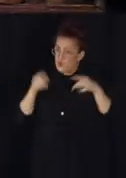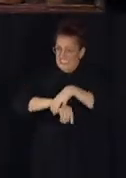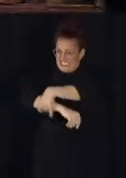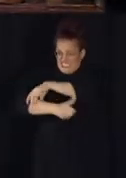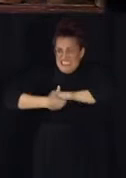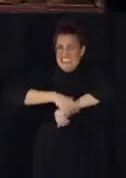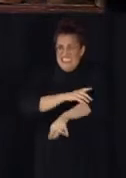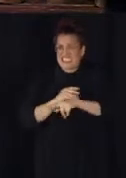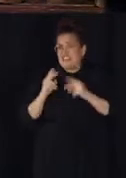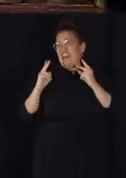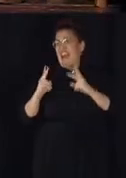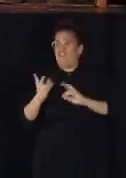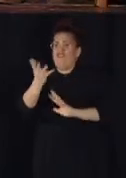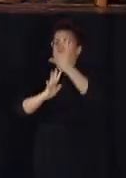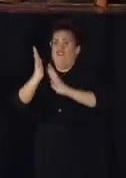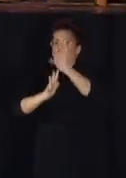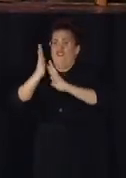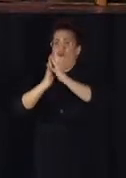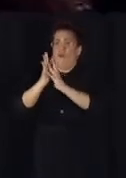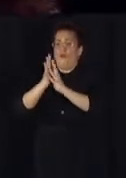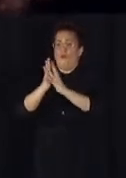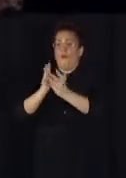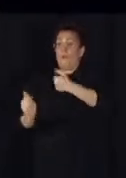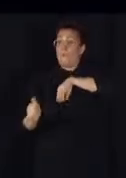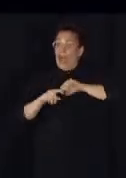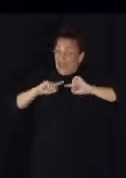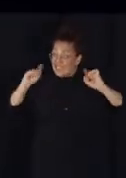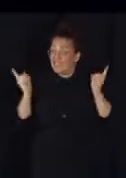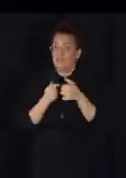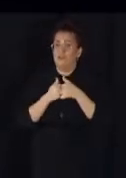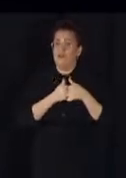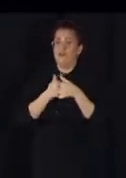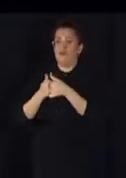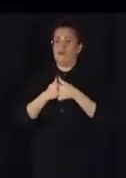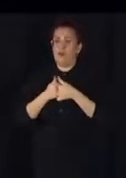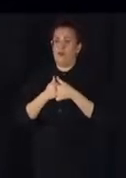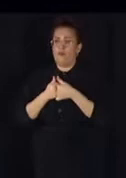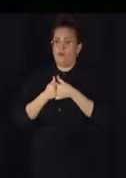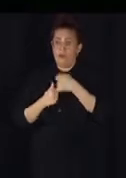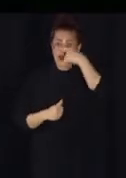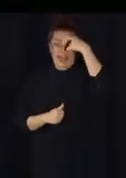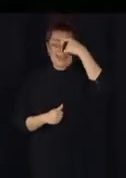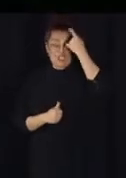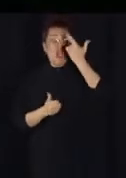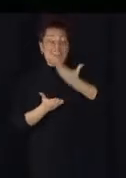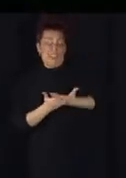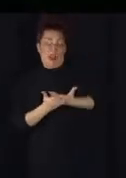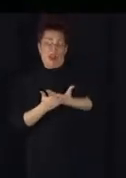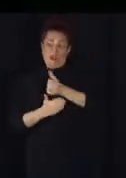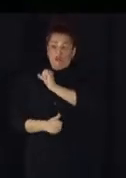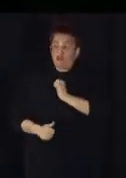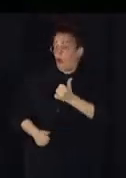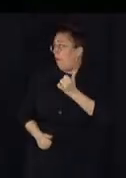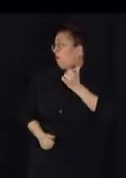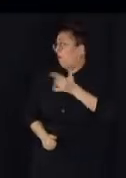Il faut user de notre intelligence collective et agir non plus dans un intérêt individuel, mais pour